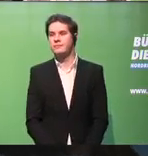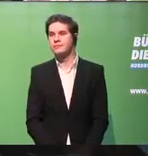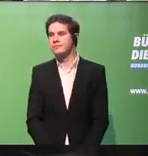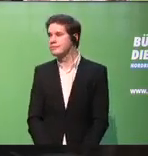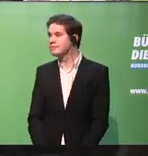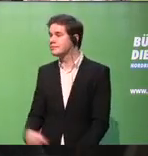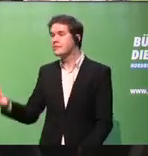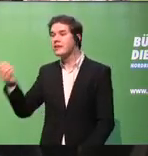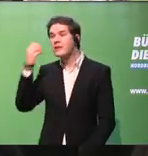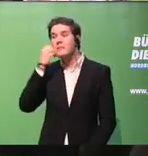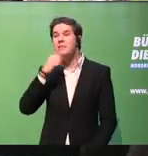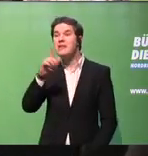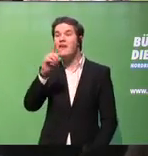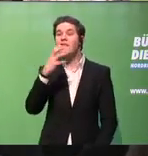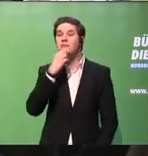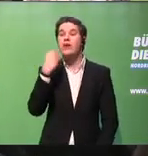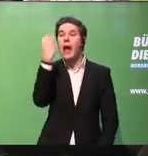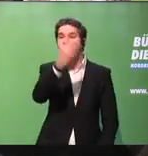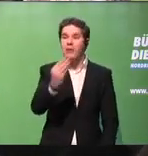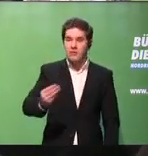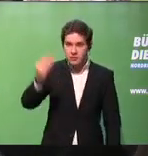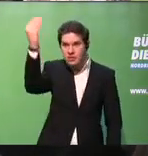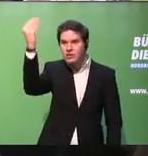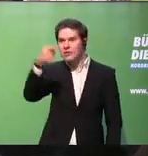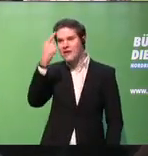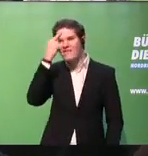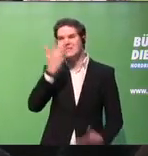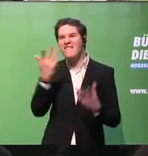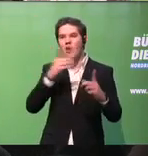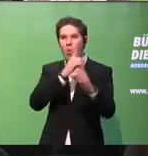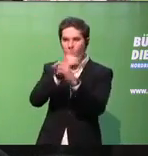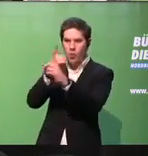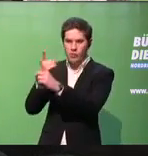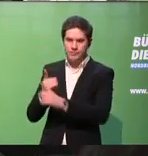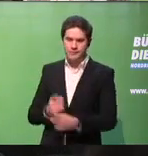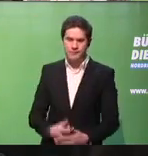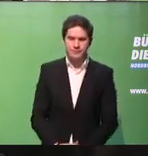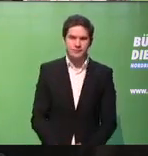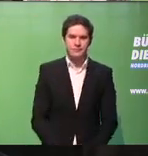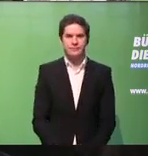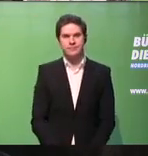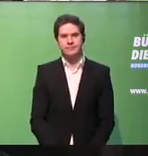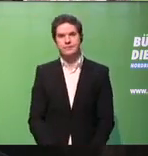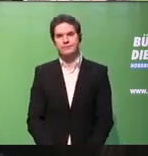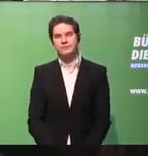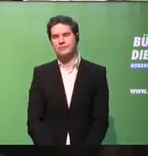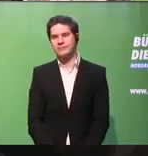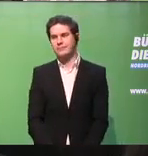Hebt bitte eure Karten und Stimmzettel hoch, damit die Einsammlerinnen und Einsammler sehen können,